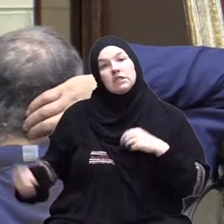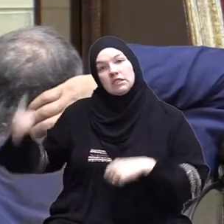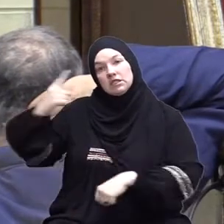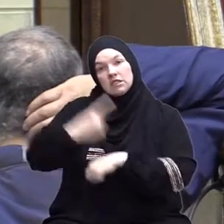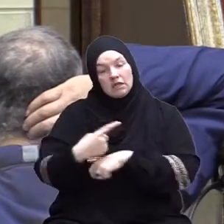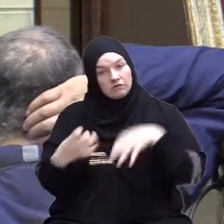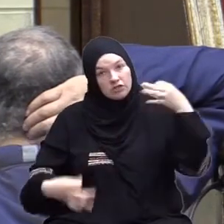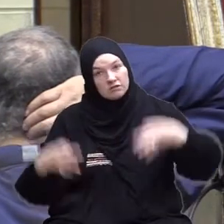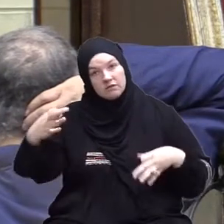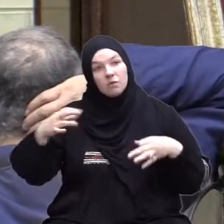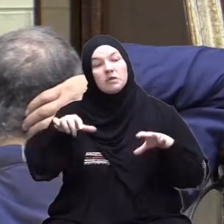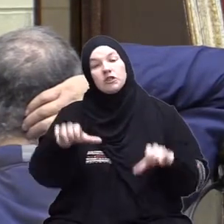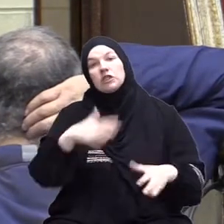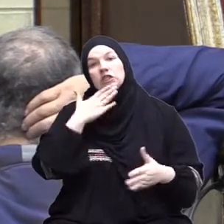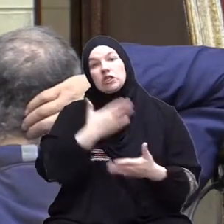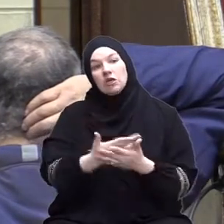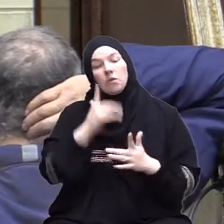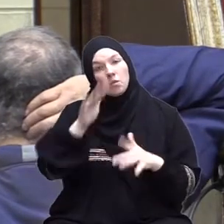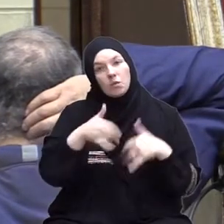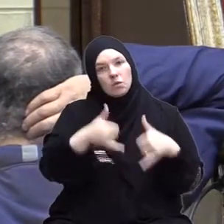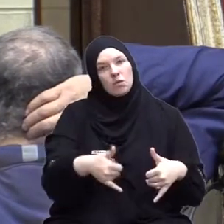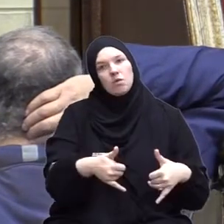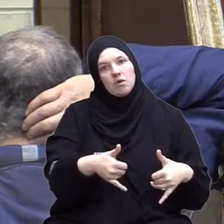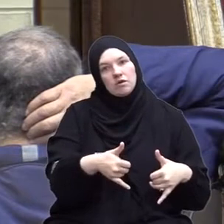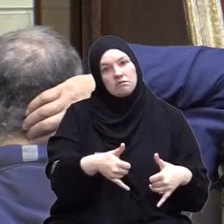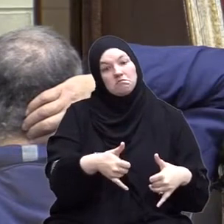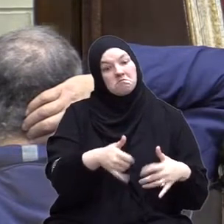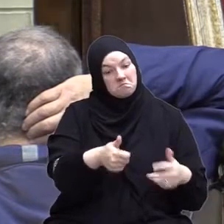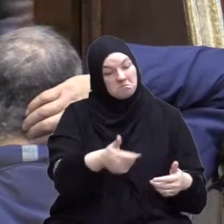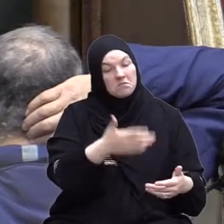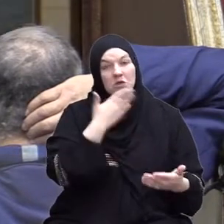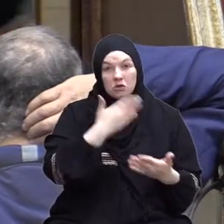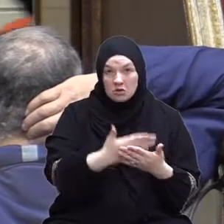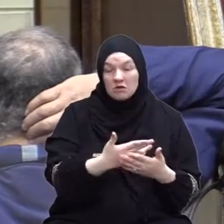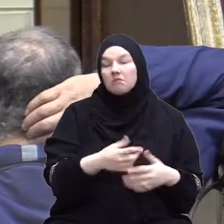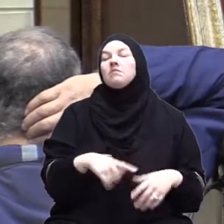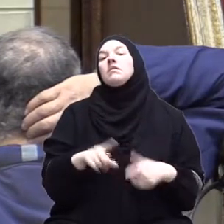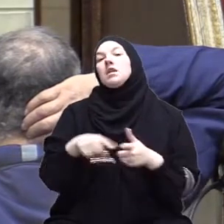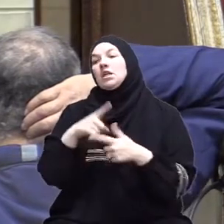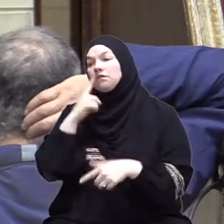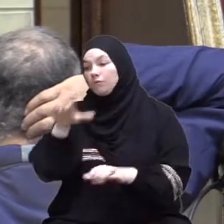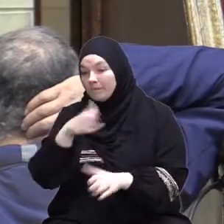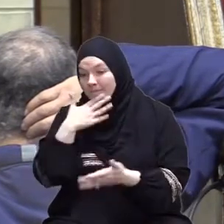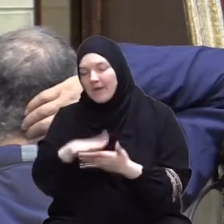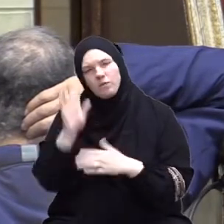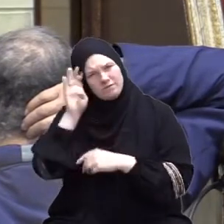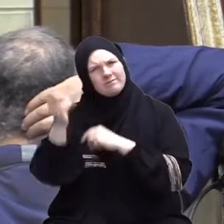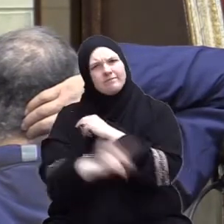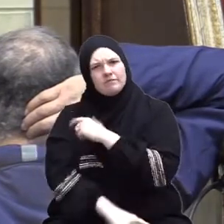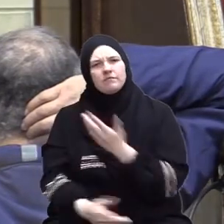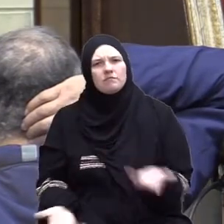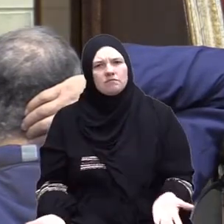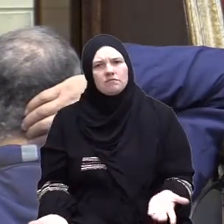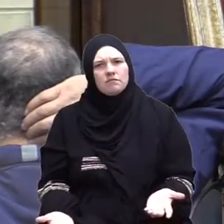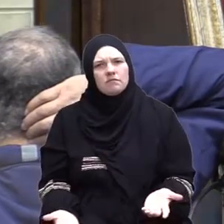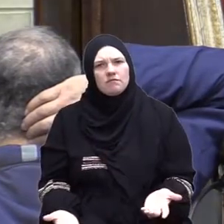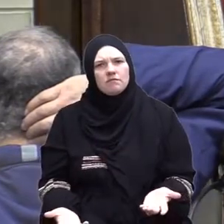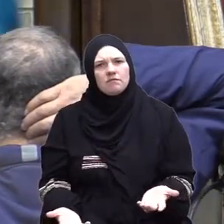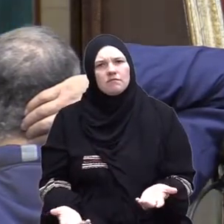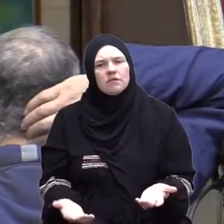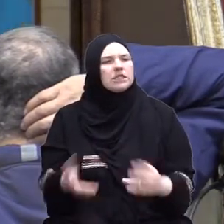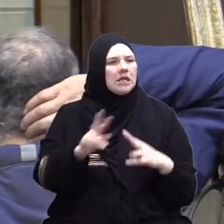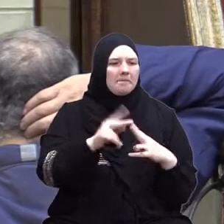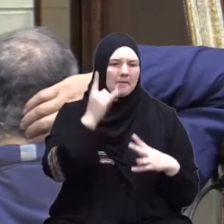who do good will be rewarded, and those who do bad, they will be punished. As Allah subhanahu wa ta'ala says, لَيْسَ بِأَمَانِيِّكُمْ